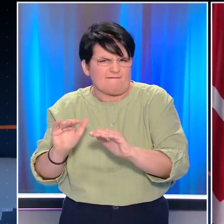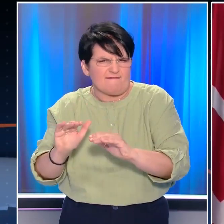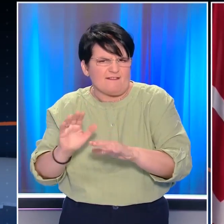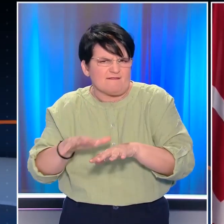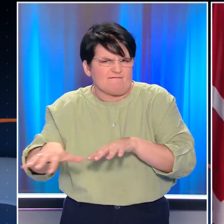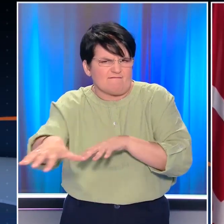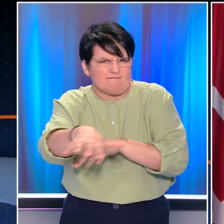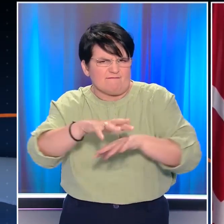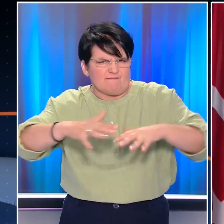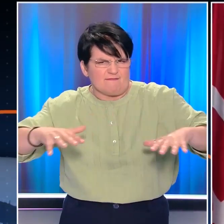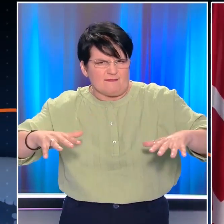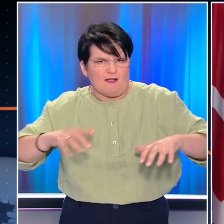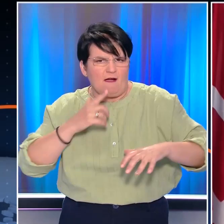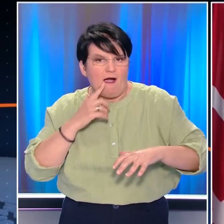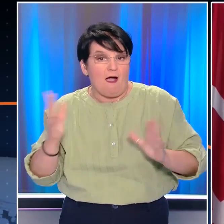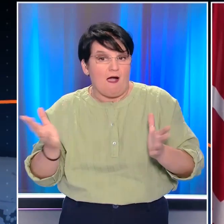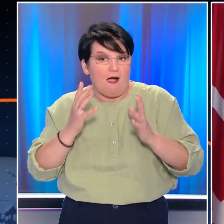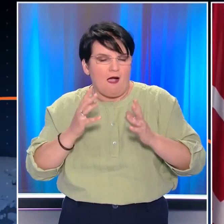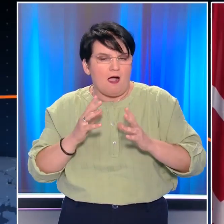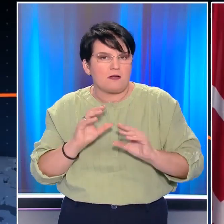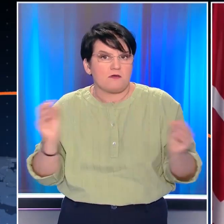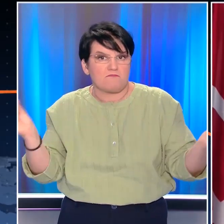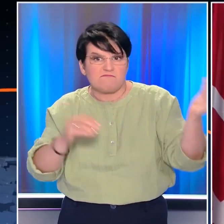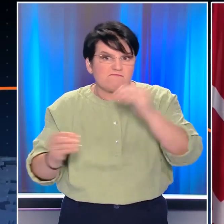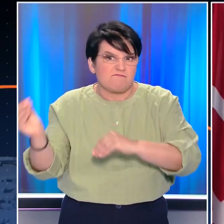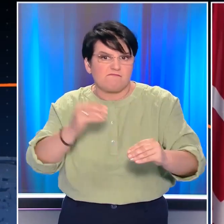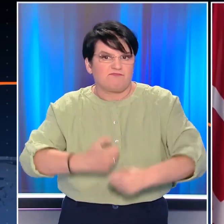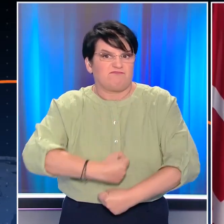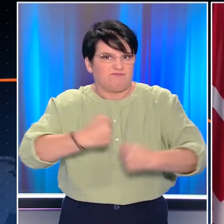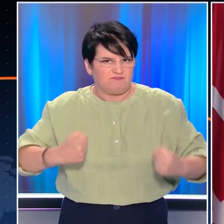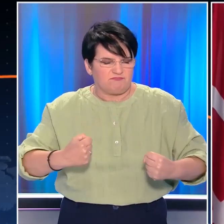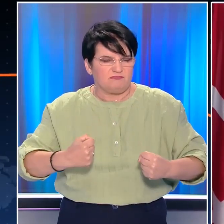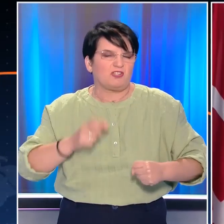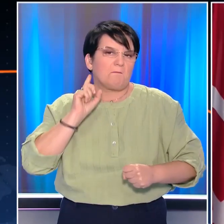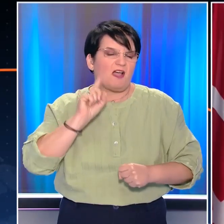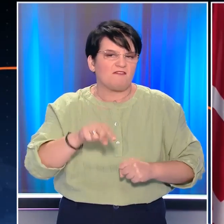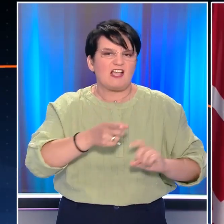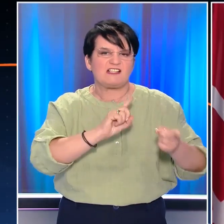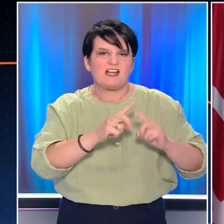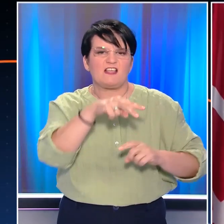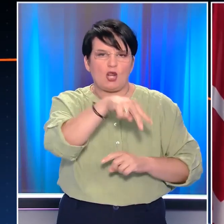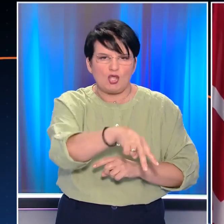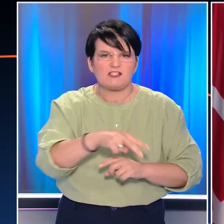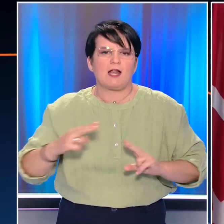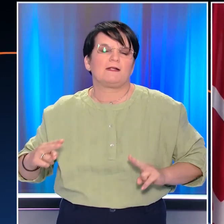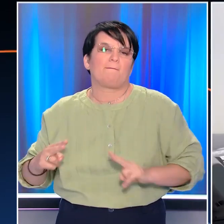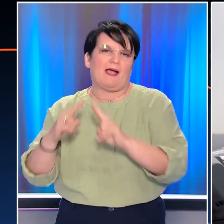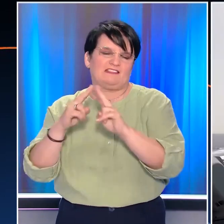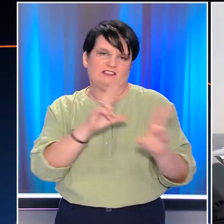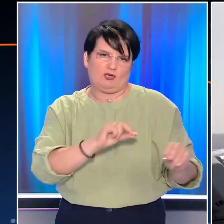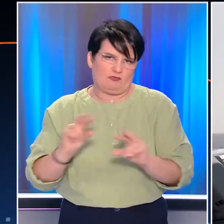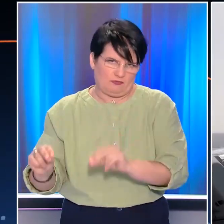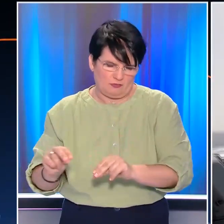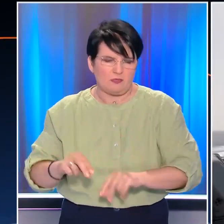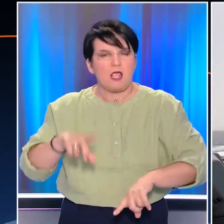adacıklar buralara kalkıp silahlandırmaya gitmesi Lozan ve Paris anlaşmalarına terstir. Η